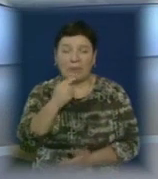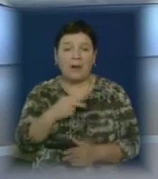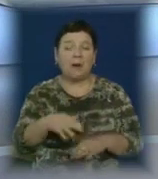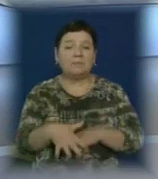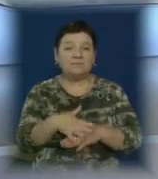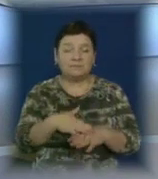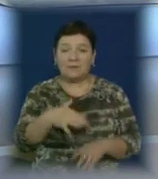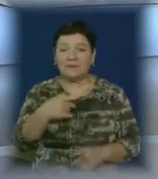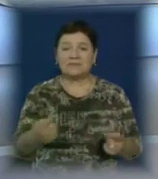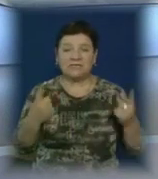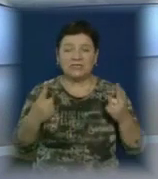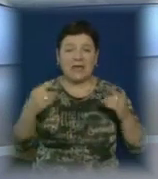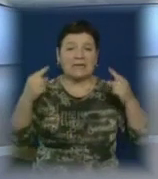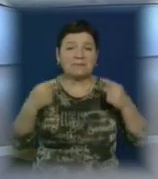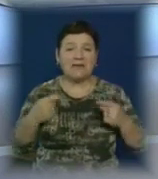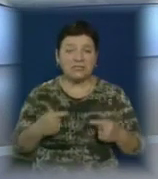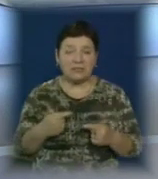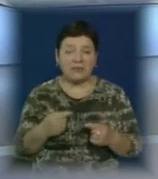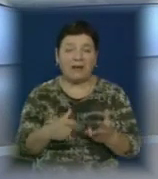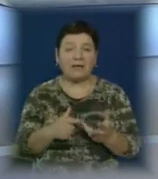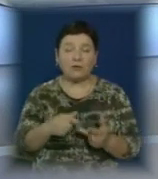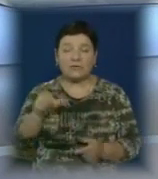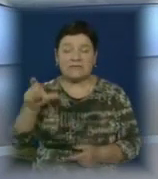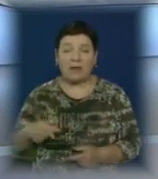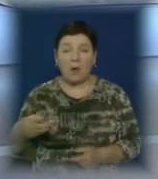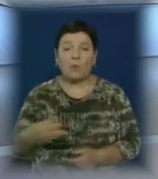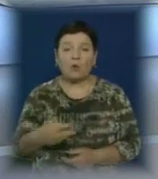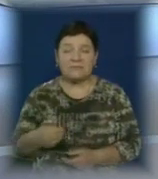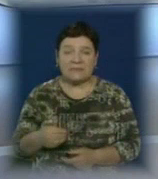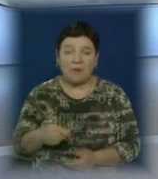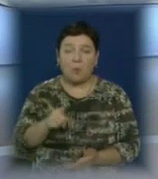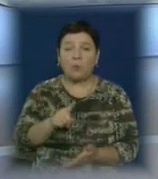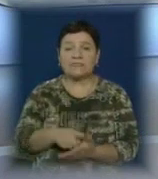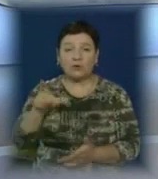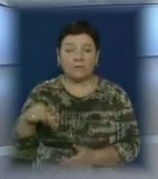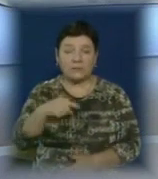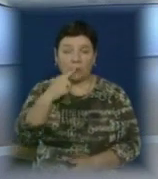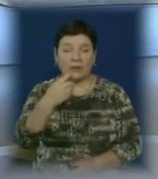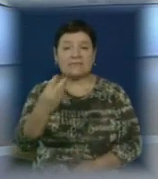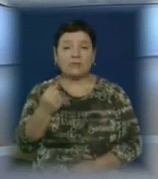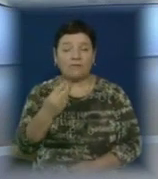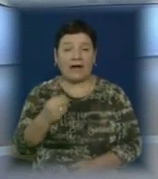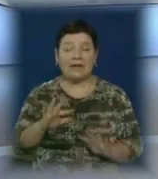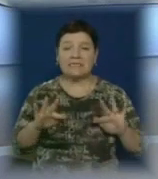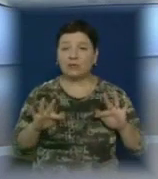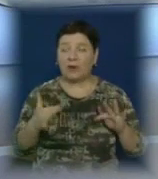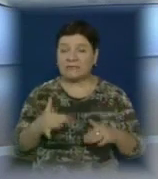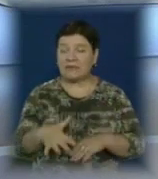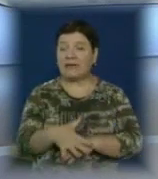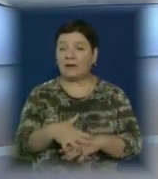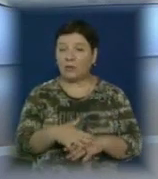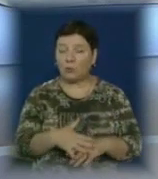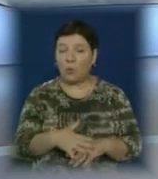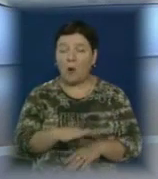базарах відзначають значне зменшення кількості покупців. Посадовці, в свою чергу, запевняють, цінова ситуація на продовольчому ринку області